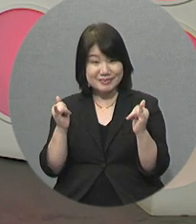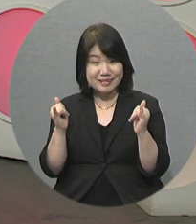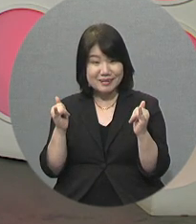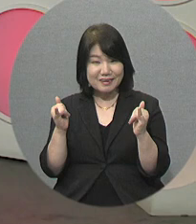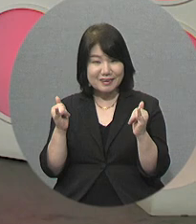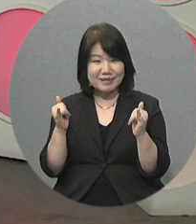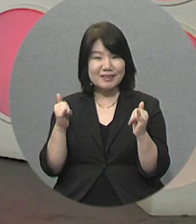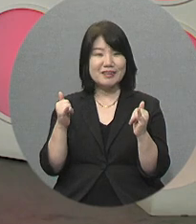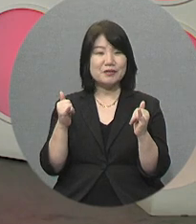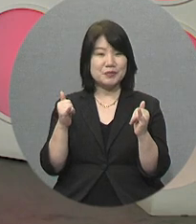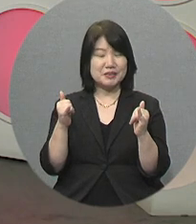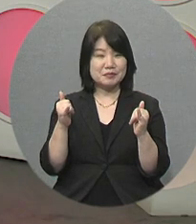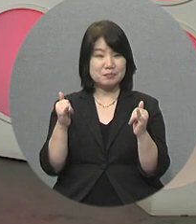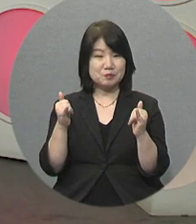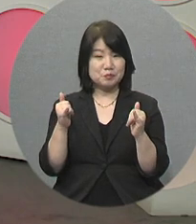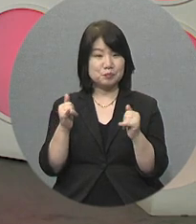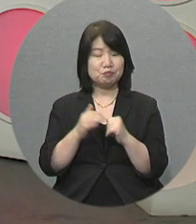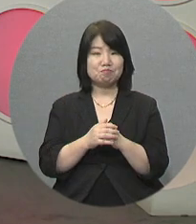네.